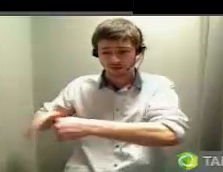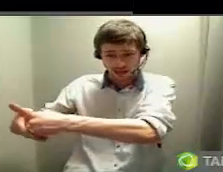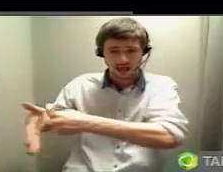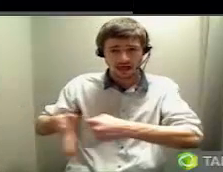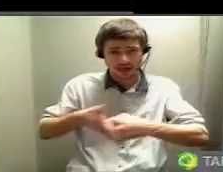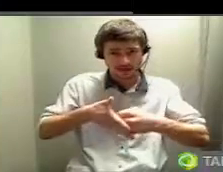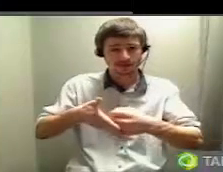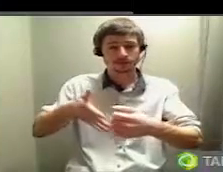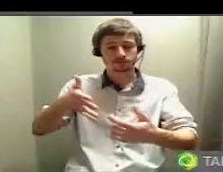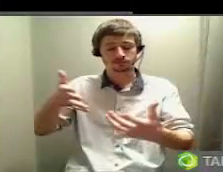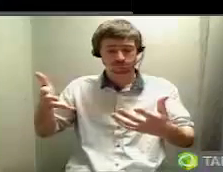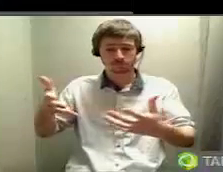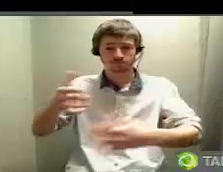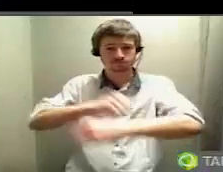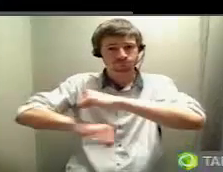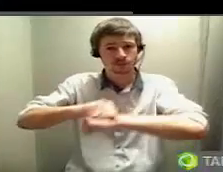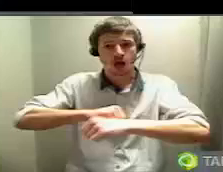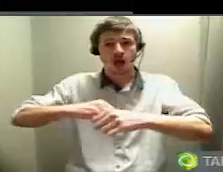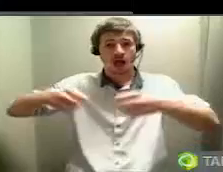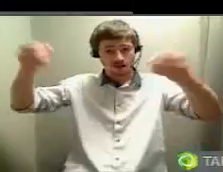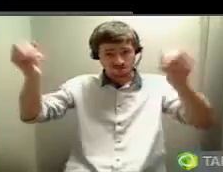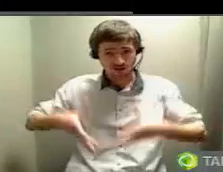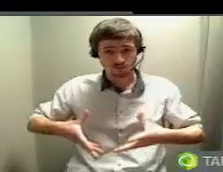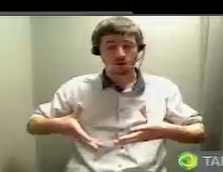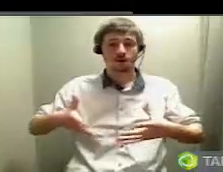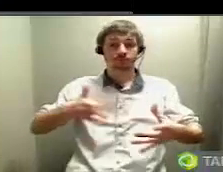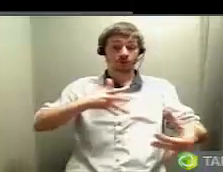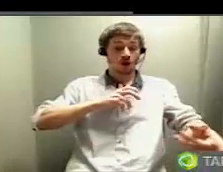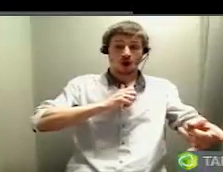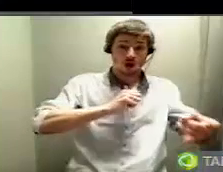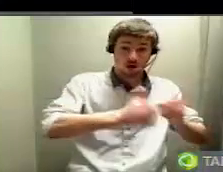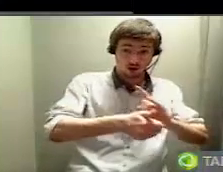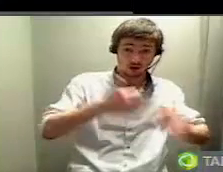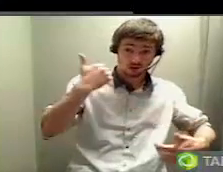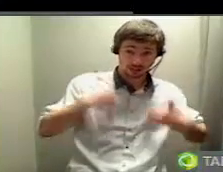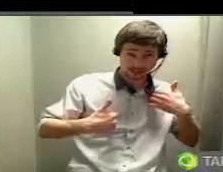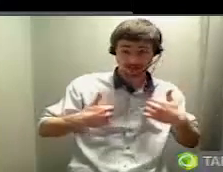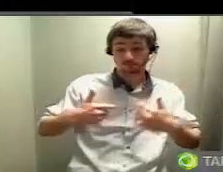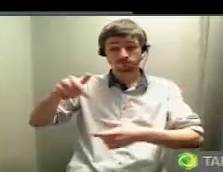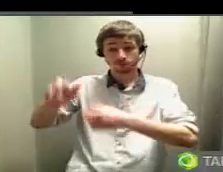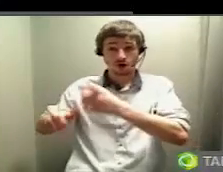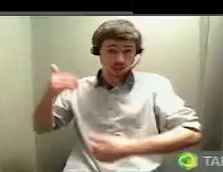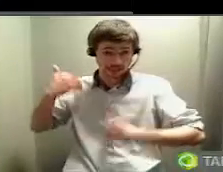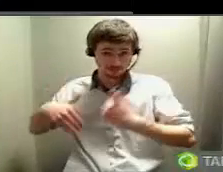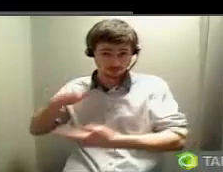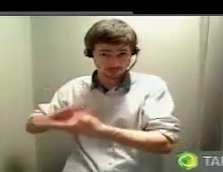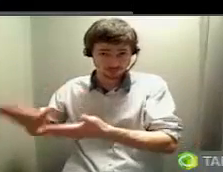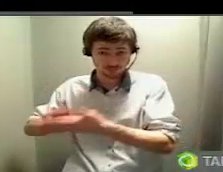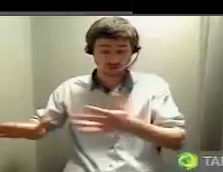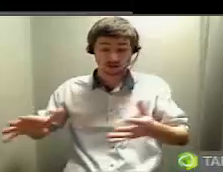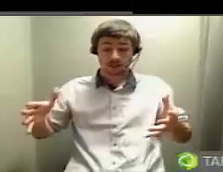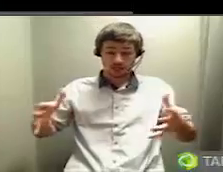manifestations handi et valides. Et c'était donc des enfants de 12-14 ans, et c'était la ville de